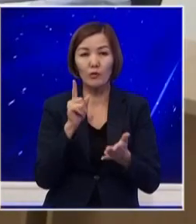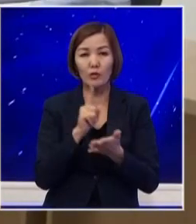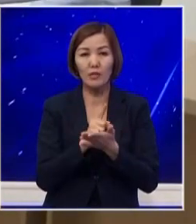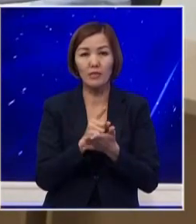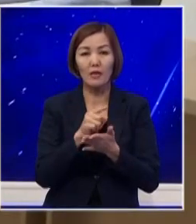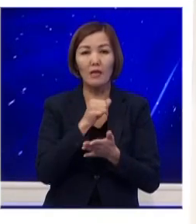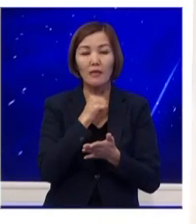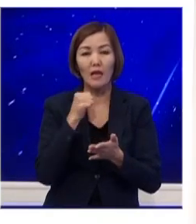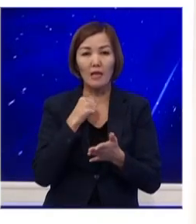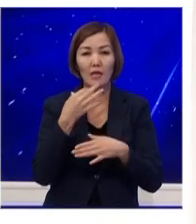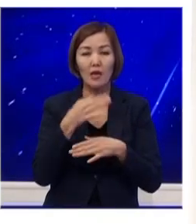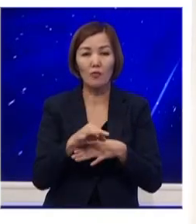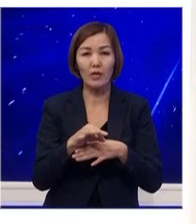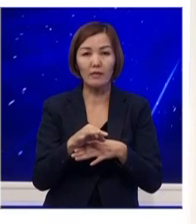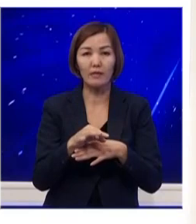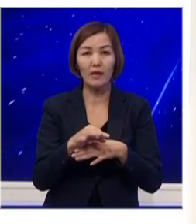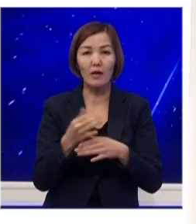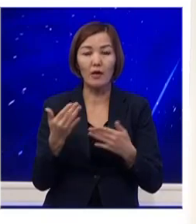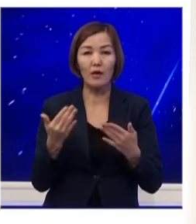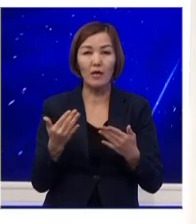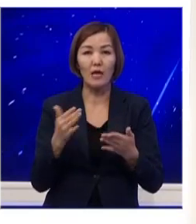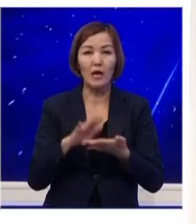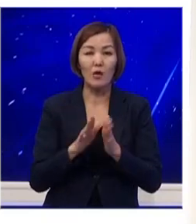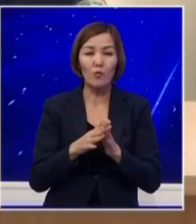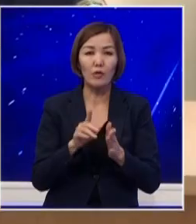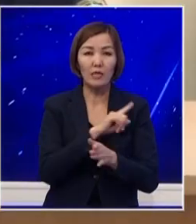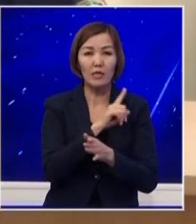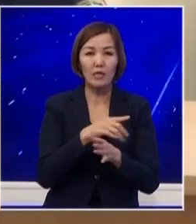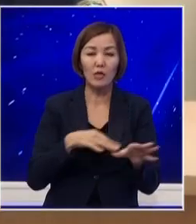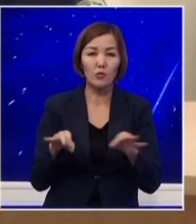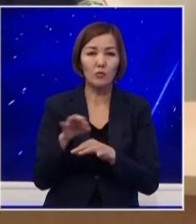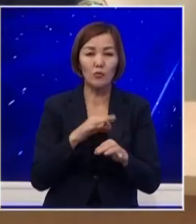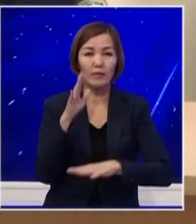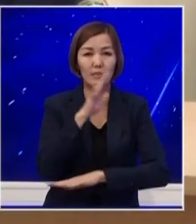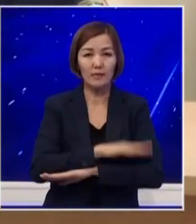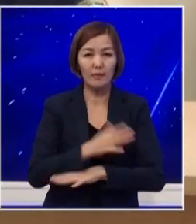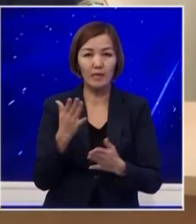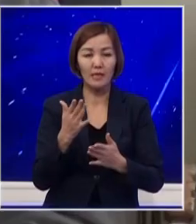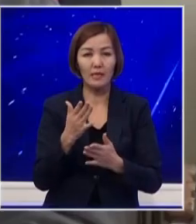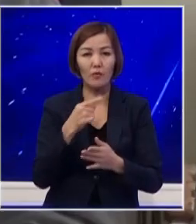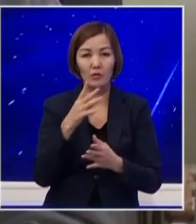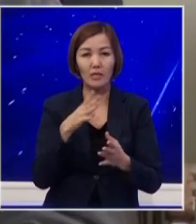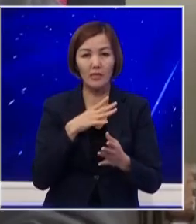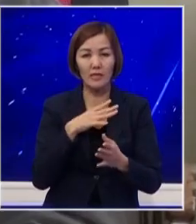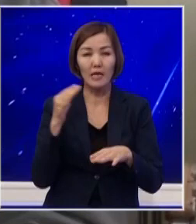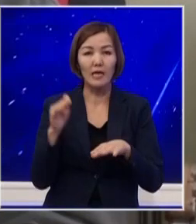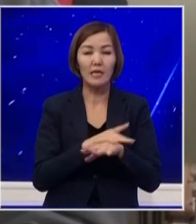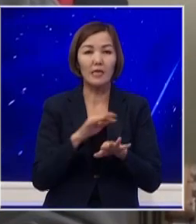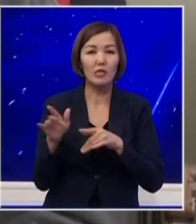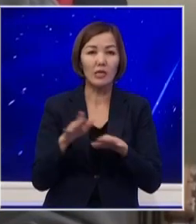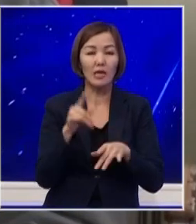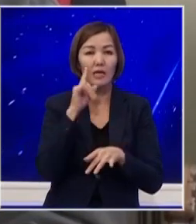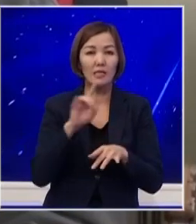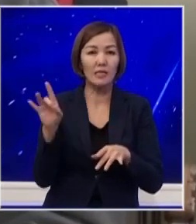Алғыр ауданында жергілікті және ұлттық әлеуетті нығайту жобасы шеңберінде өткен семинарда мамандар осылай деп отыр. Игі шараға